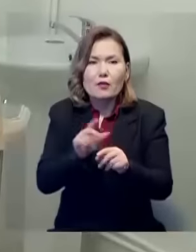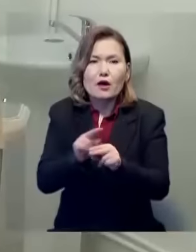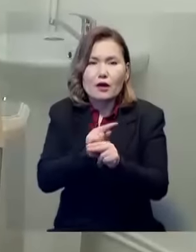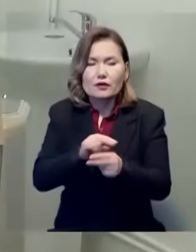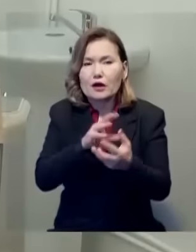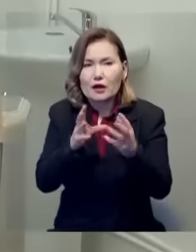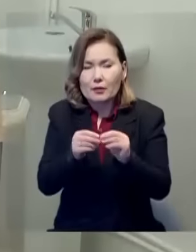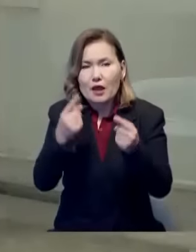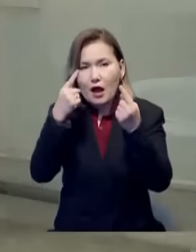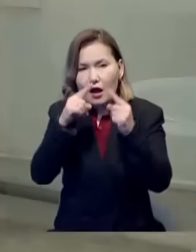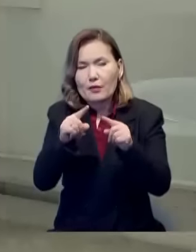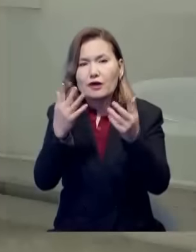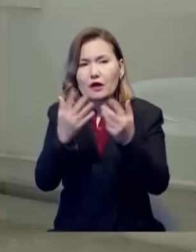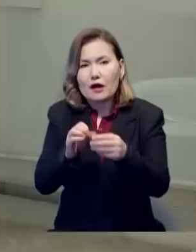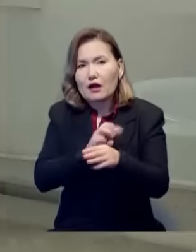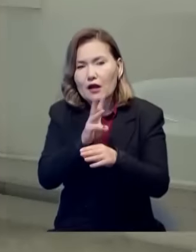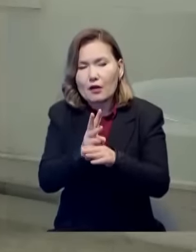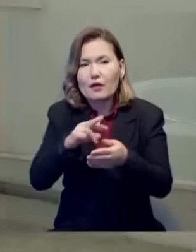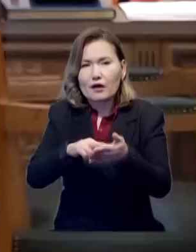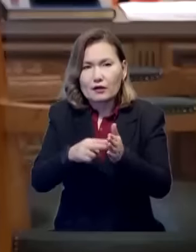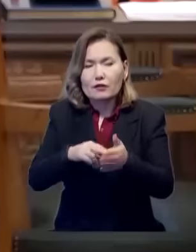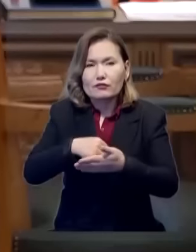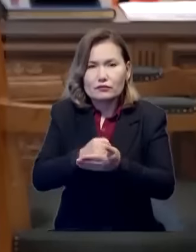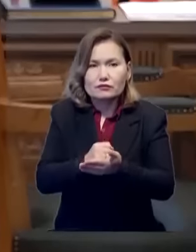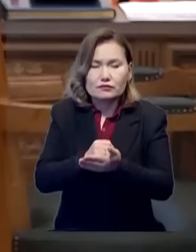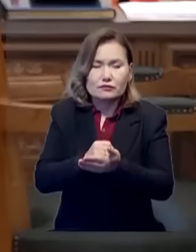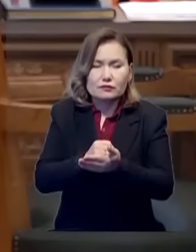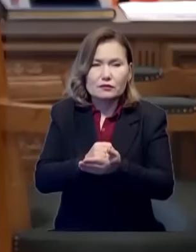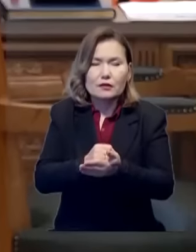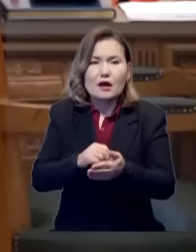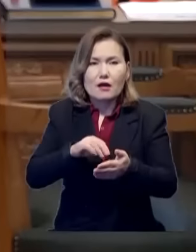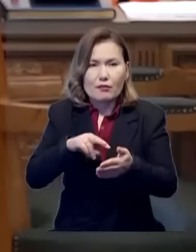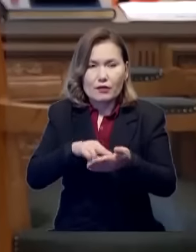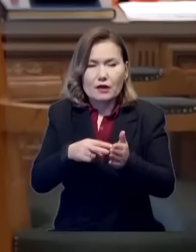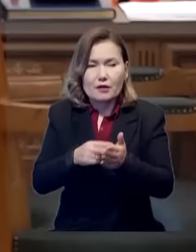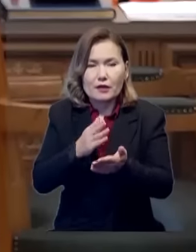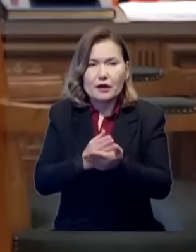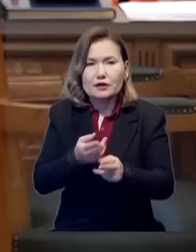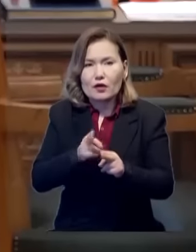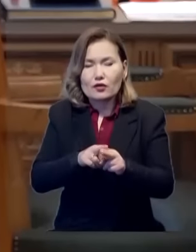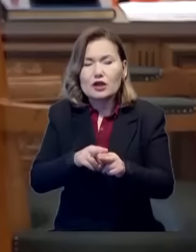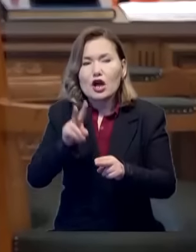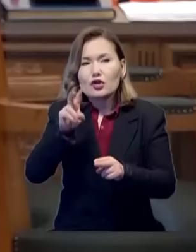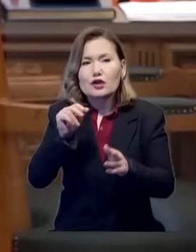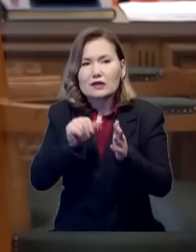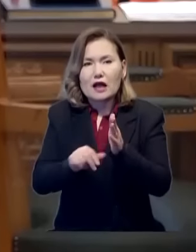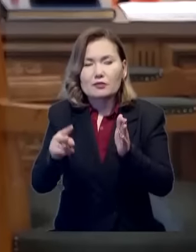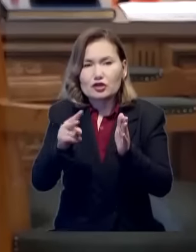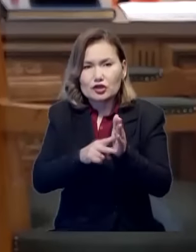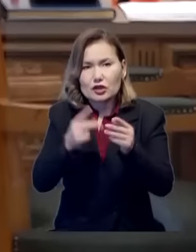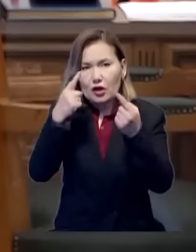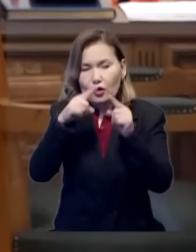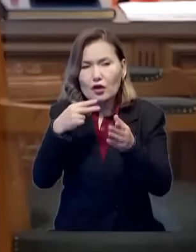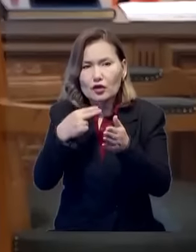қажетті заманауи жабдықтармен қамту жайы да басты назарда. 262 құрал жабдықтар сатып бердік.